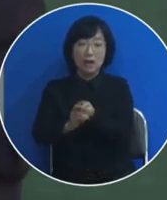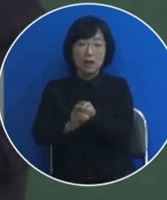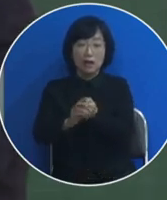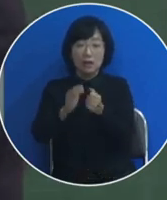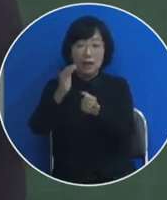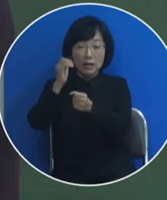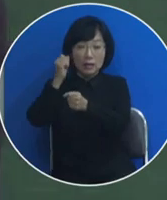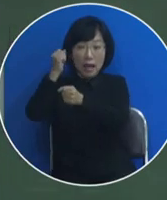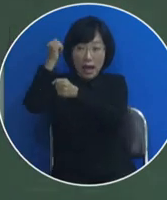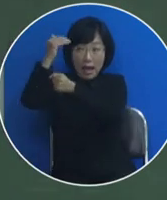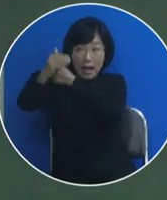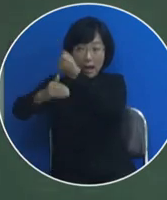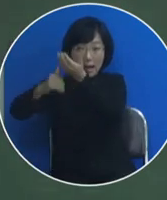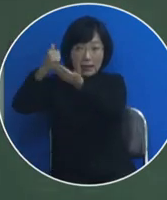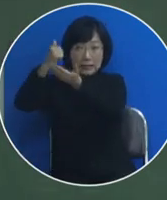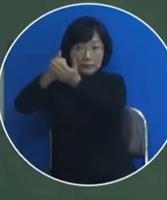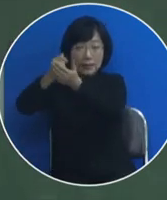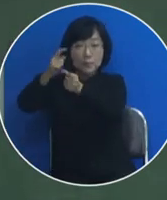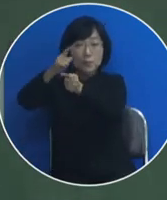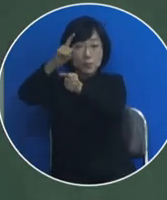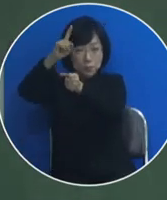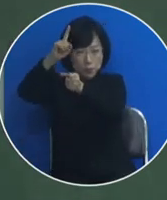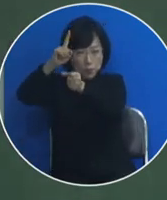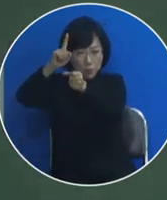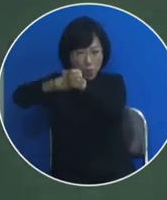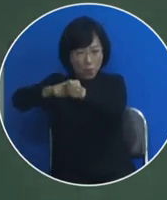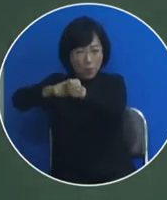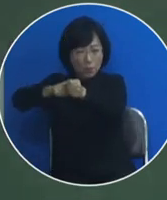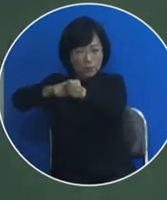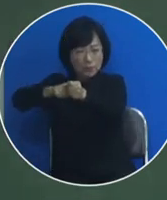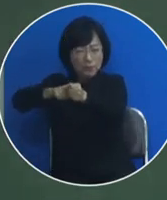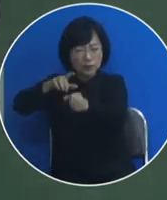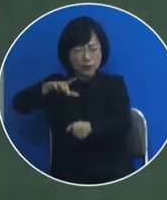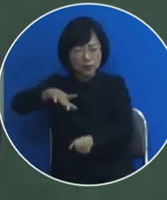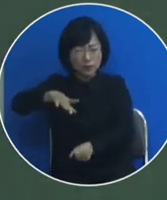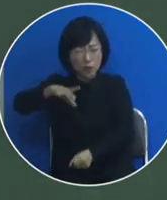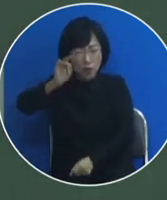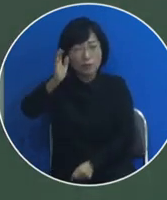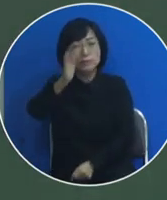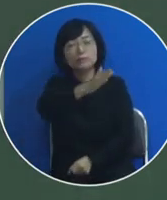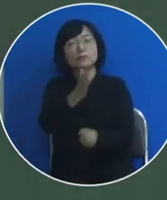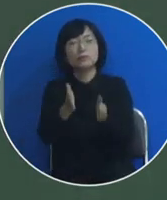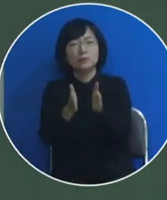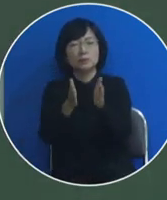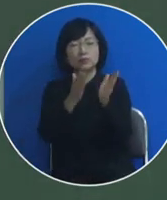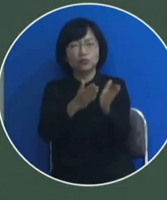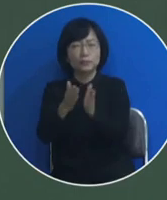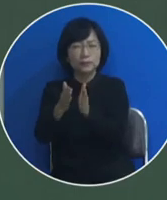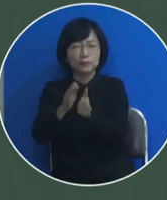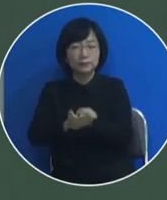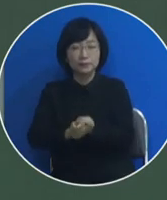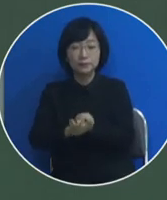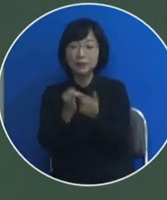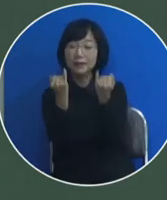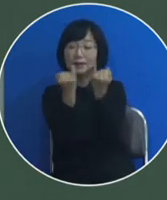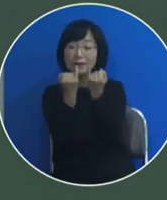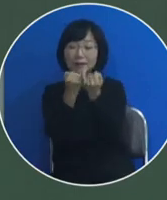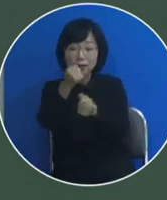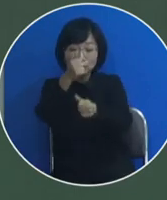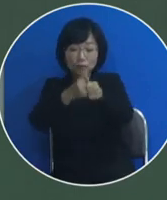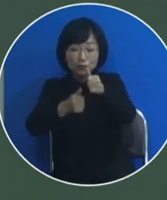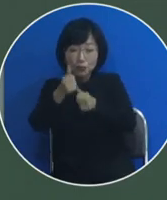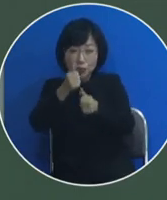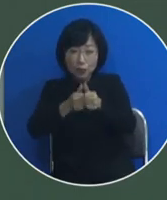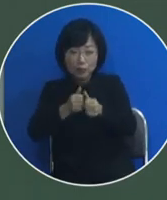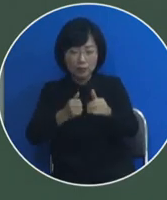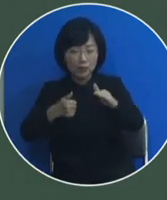about. 하나님의 목표는 처음부터 시작된 겁니다. God's goal was begun from the beginning. 여자의 후손이 뱀의